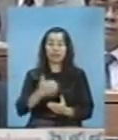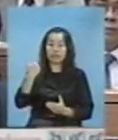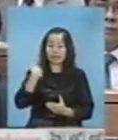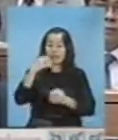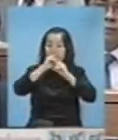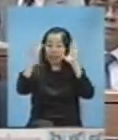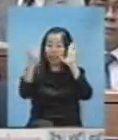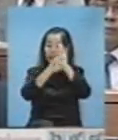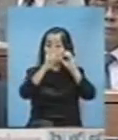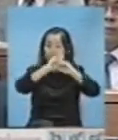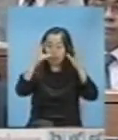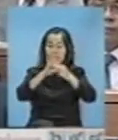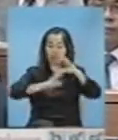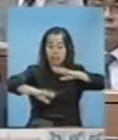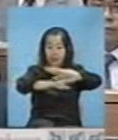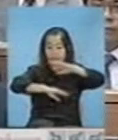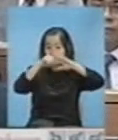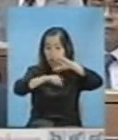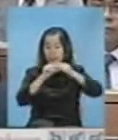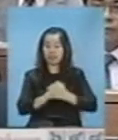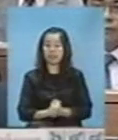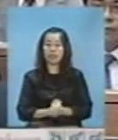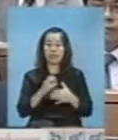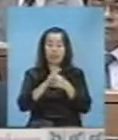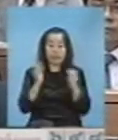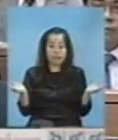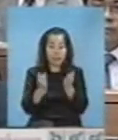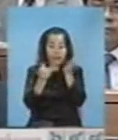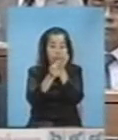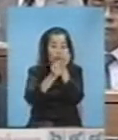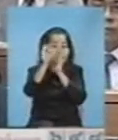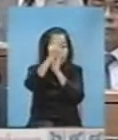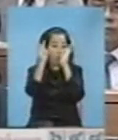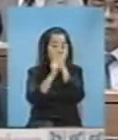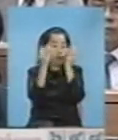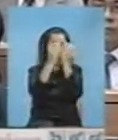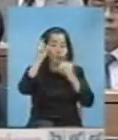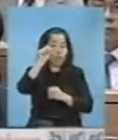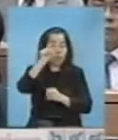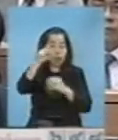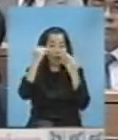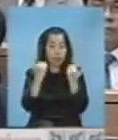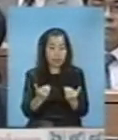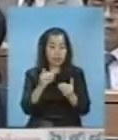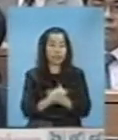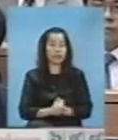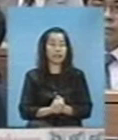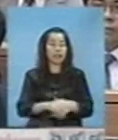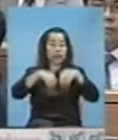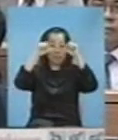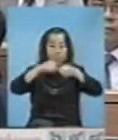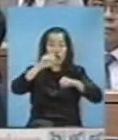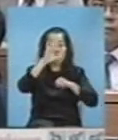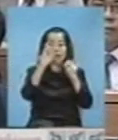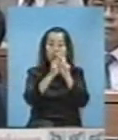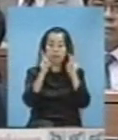ดเจนว่าในเอกสารการผลักดันให้มีการแก้ไขรัฐธรรมนูญอย่างเร่งด่วนครั้งนี้เป็นมติของคณะกรรม